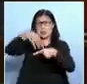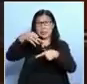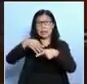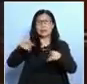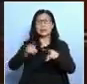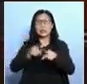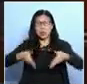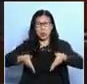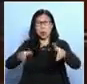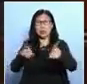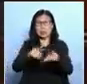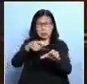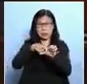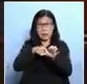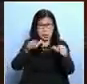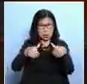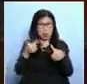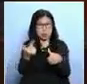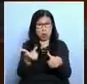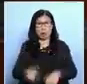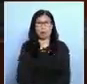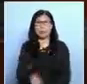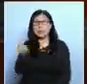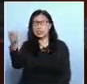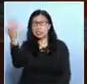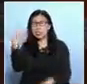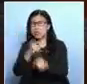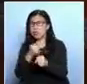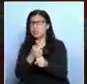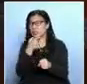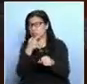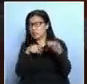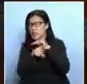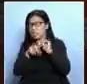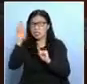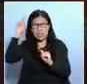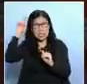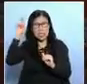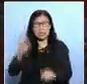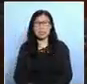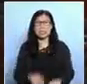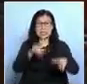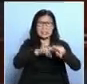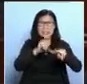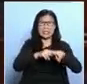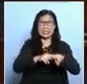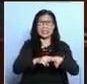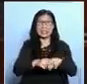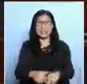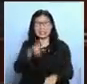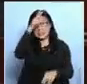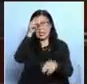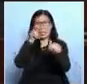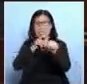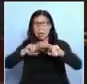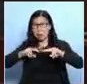賺大錢。嗱，當其時佢做呢樣嘢嘅時候，人哋會笑佢啊，傻啦！中國裏面嗰啲政